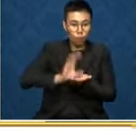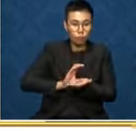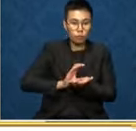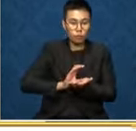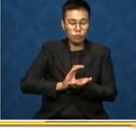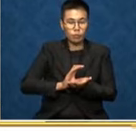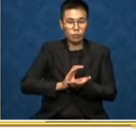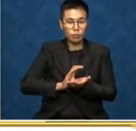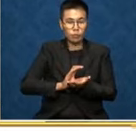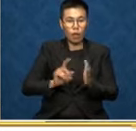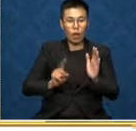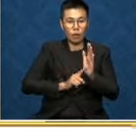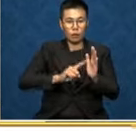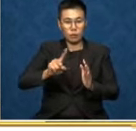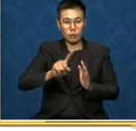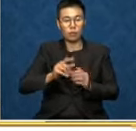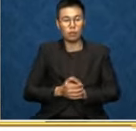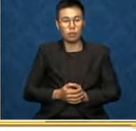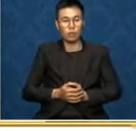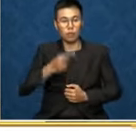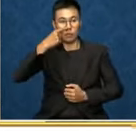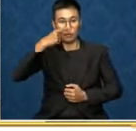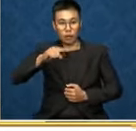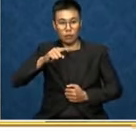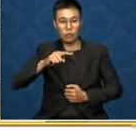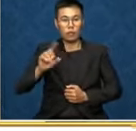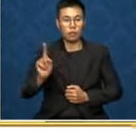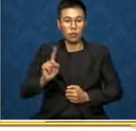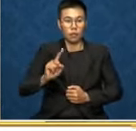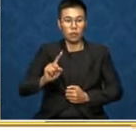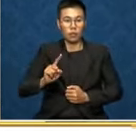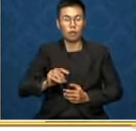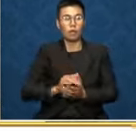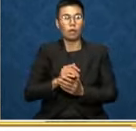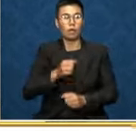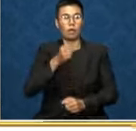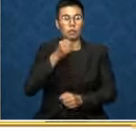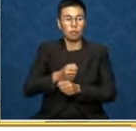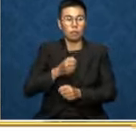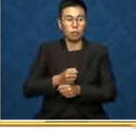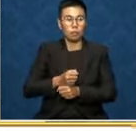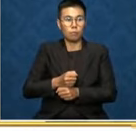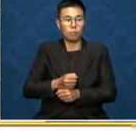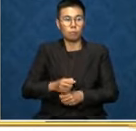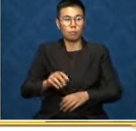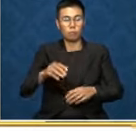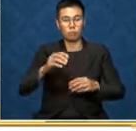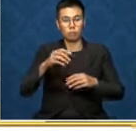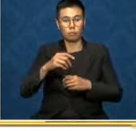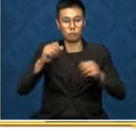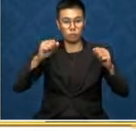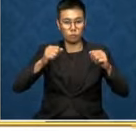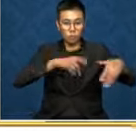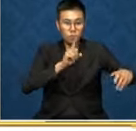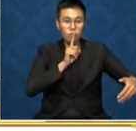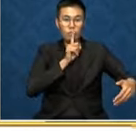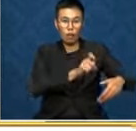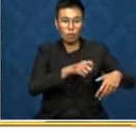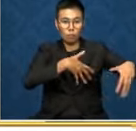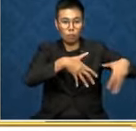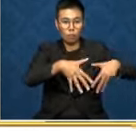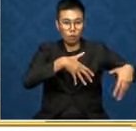เวลาไม่กี่เดือนประเทศไทยจะเริ่มเข้าสู่โหมดการณรงค์ทำประชามติทั้งประเทศค่ะสุดท้ายนี้ค่ะ